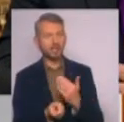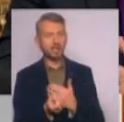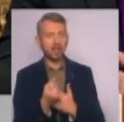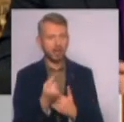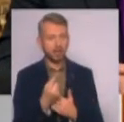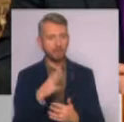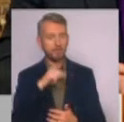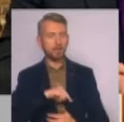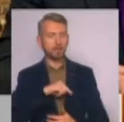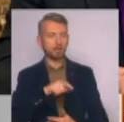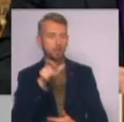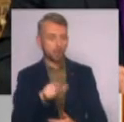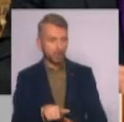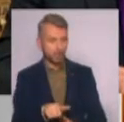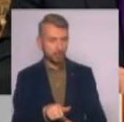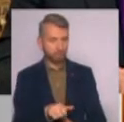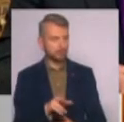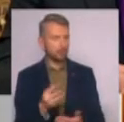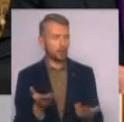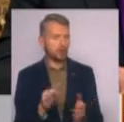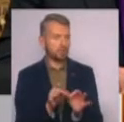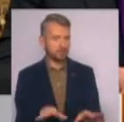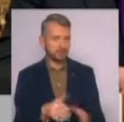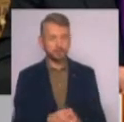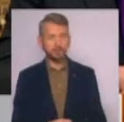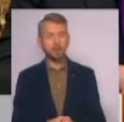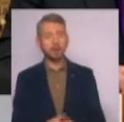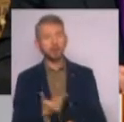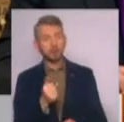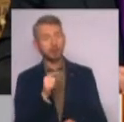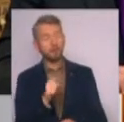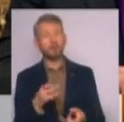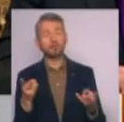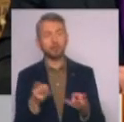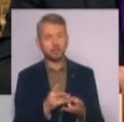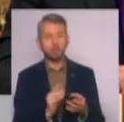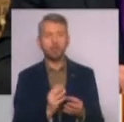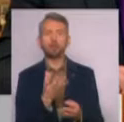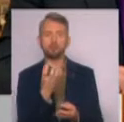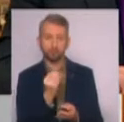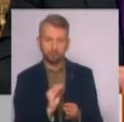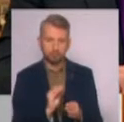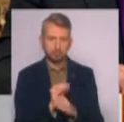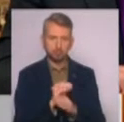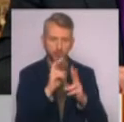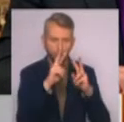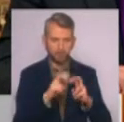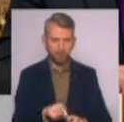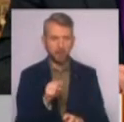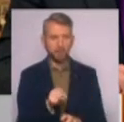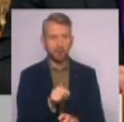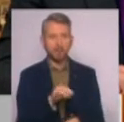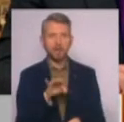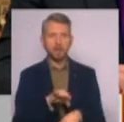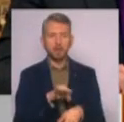в організмі людини по тій чи іншій причині. В першу, да, вам потрібно дообстежитися, вам